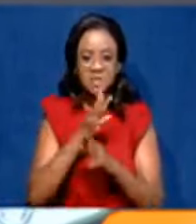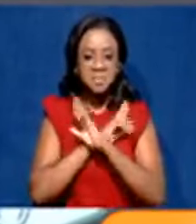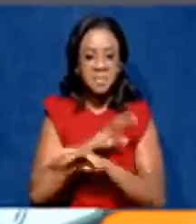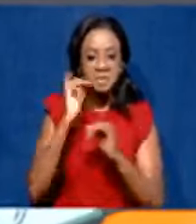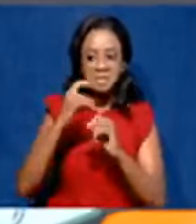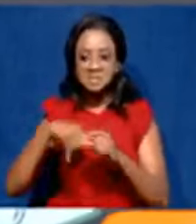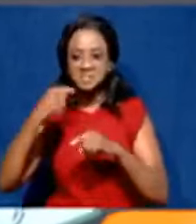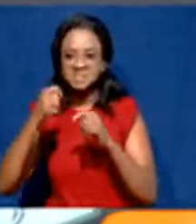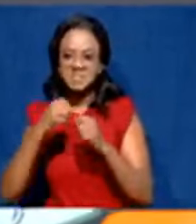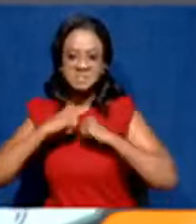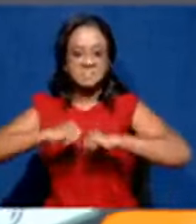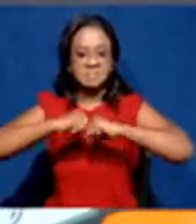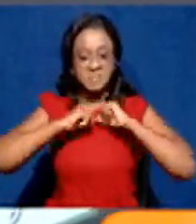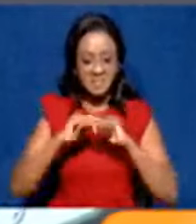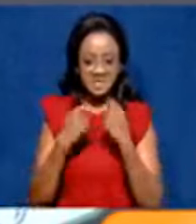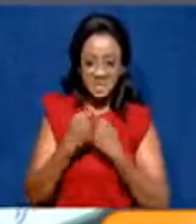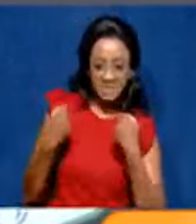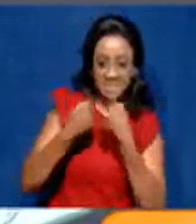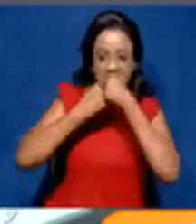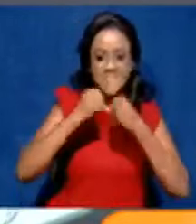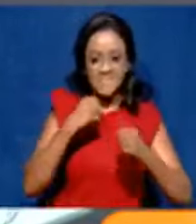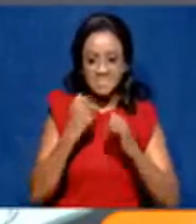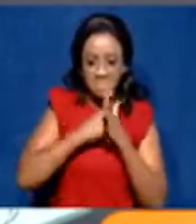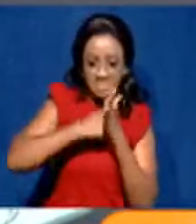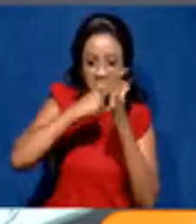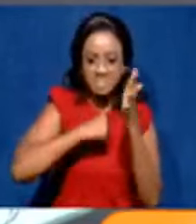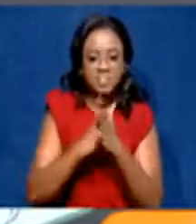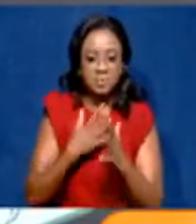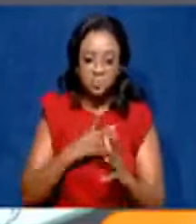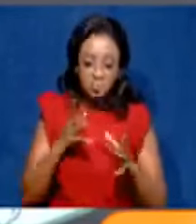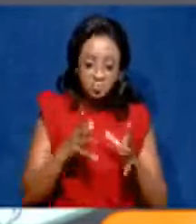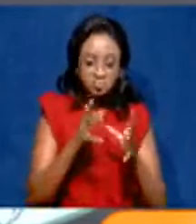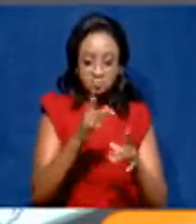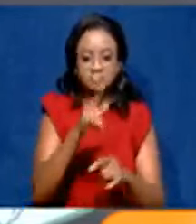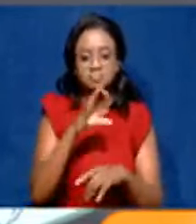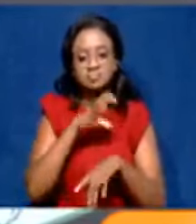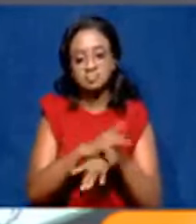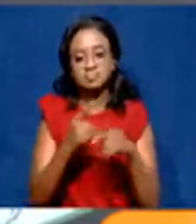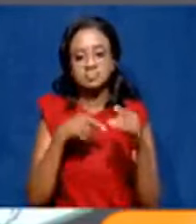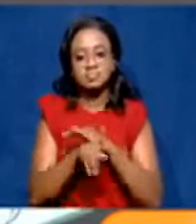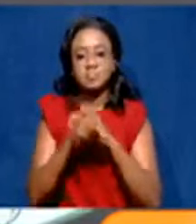ndio wanajituma sana. So ilibidi ni wasukume ndio warudi ile level yao. At least wamepata kupiga mabao.